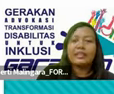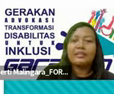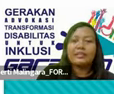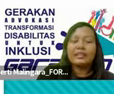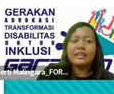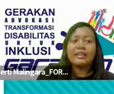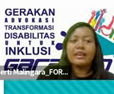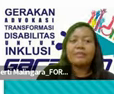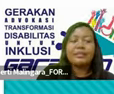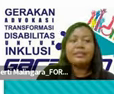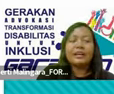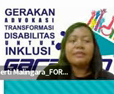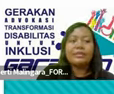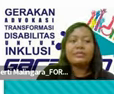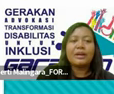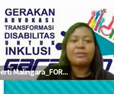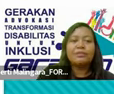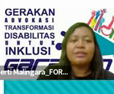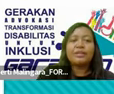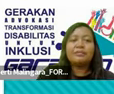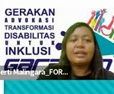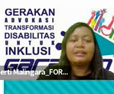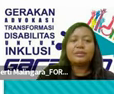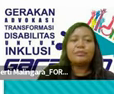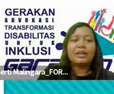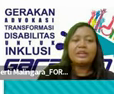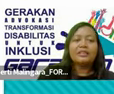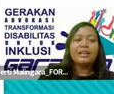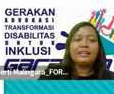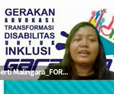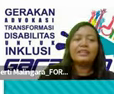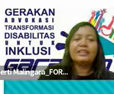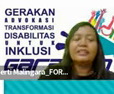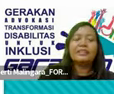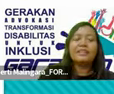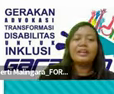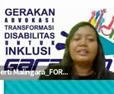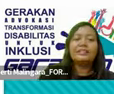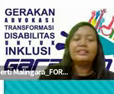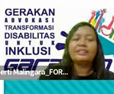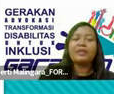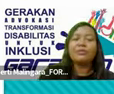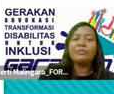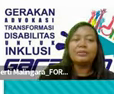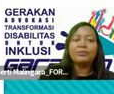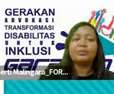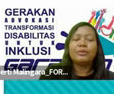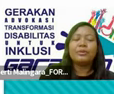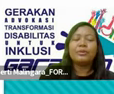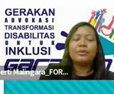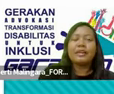dari rekan kami, Kak Elmi Ismau, di mana sebelumnya tidak ada tangga, jadi selalu